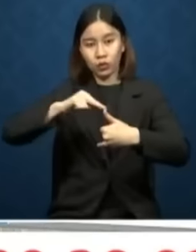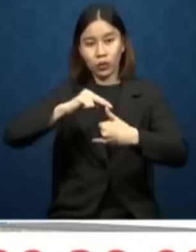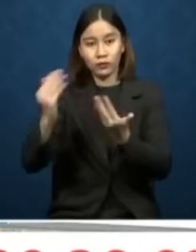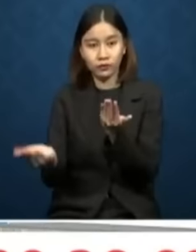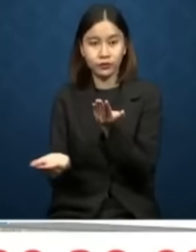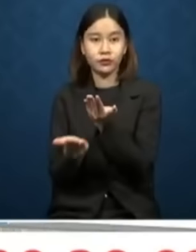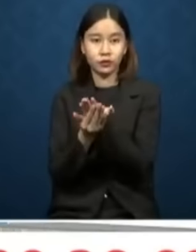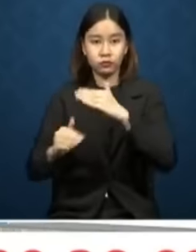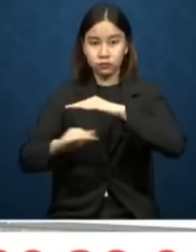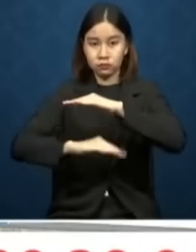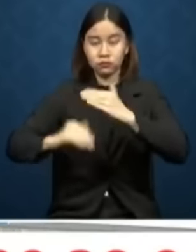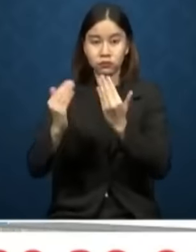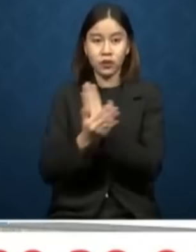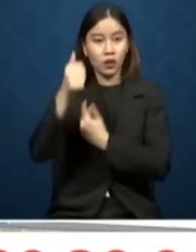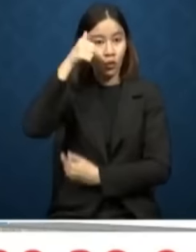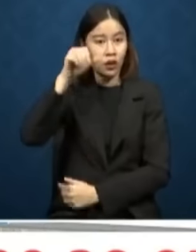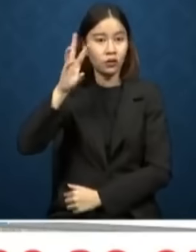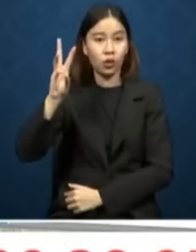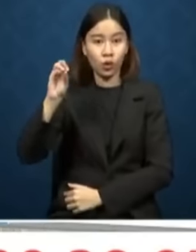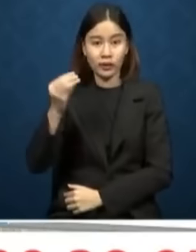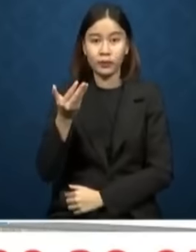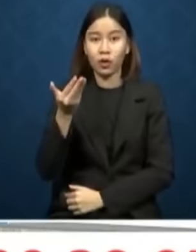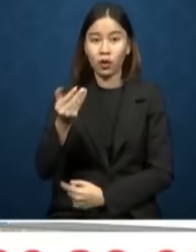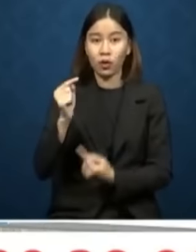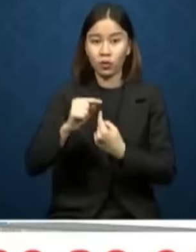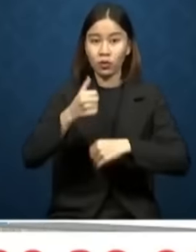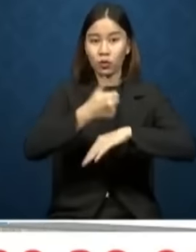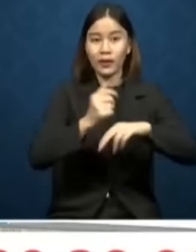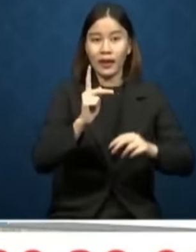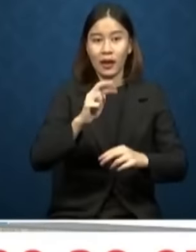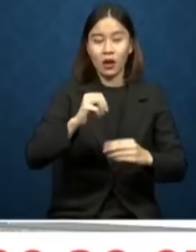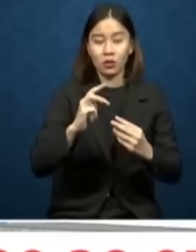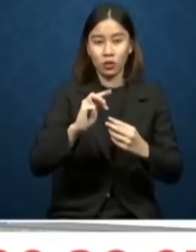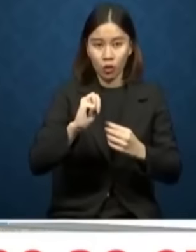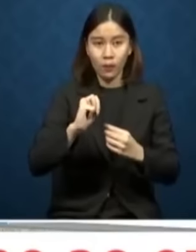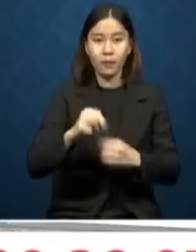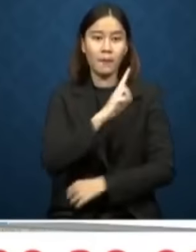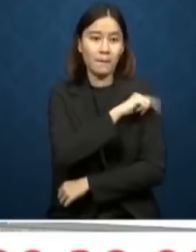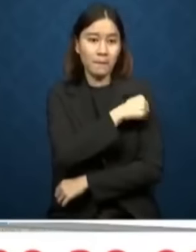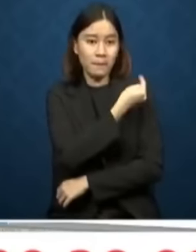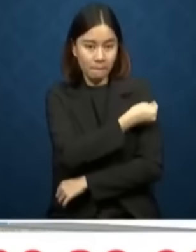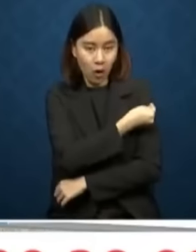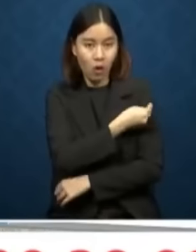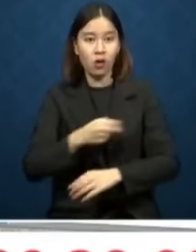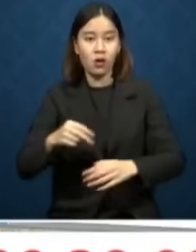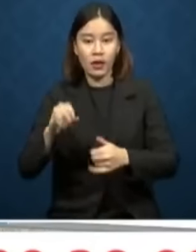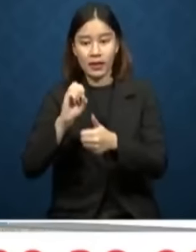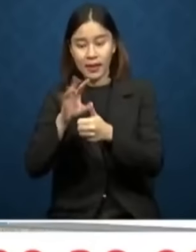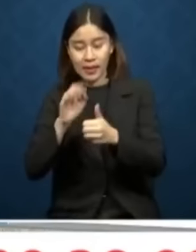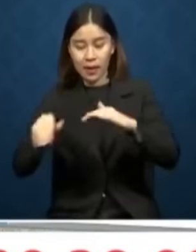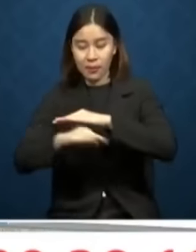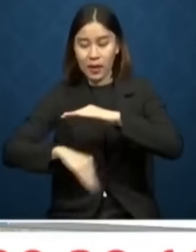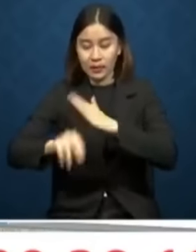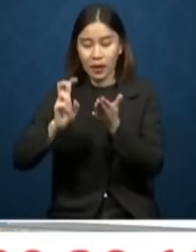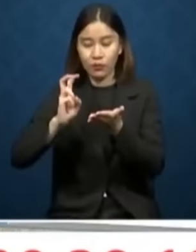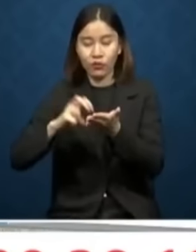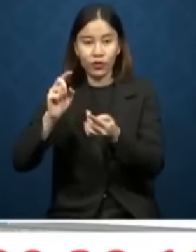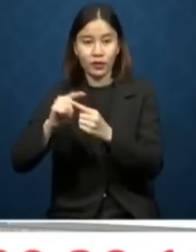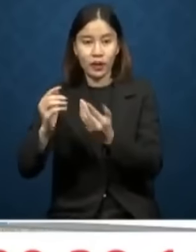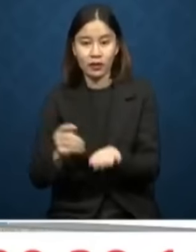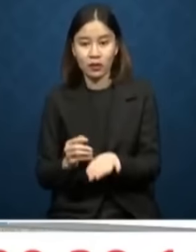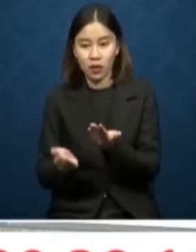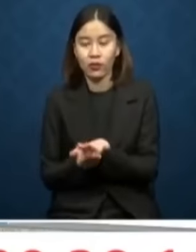ข้องเกิน60วันขอความเห็นชอบอธิบดีพร้อมความเห็นแพทย์และหลักฐานที่เกี่ยวข้องและรายงานให้ปลัด